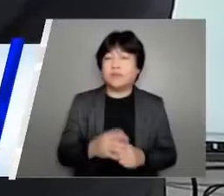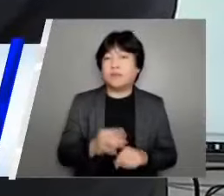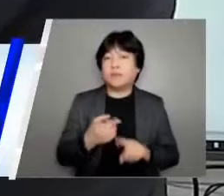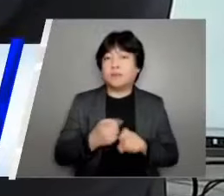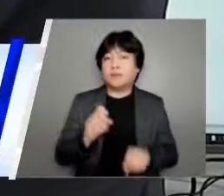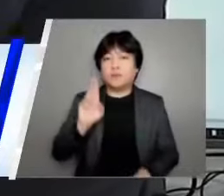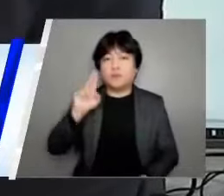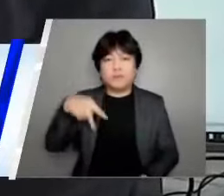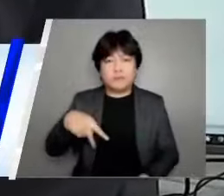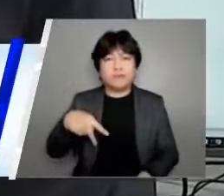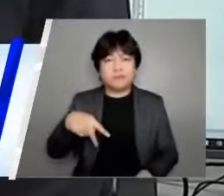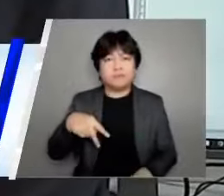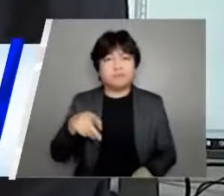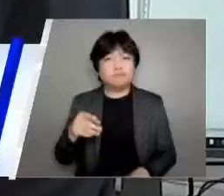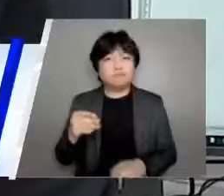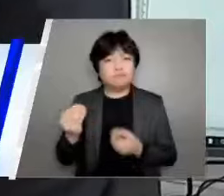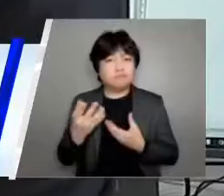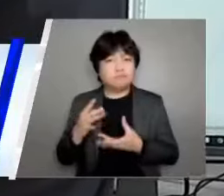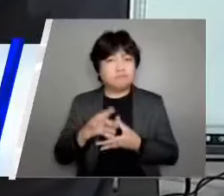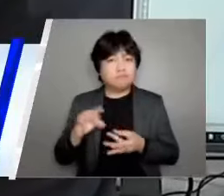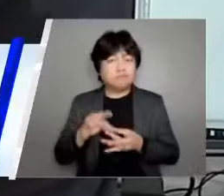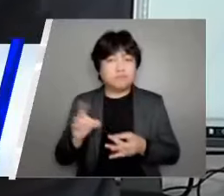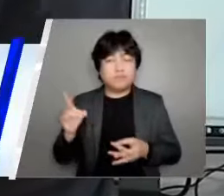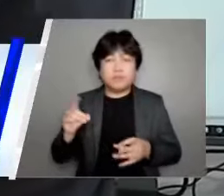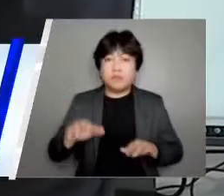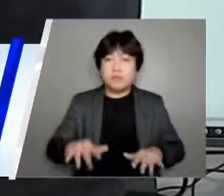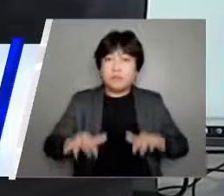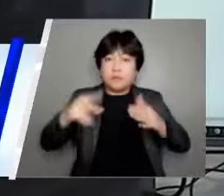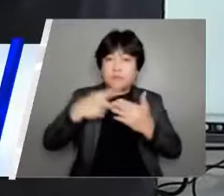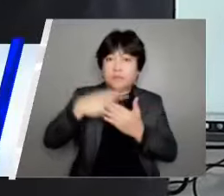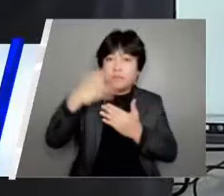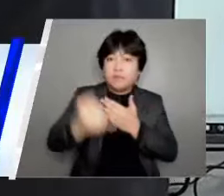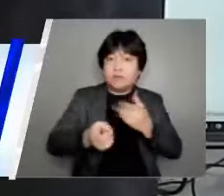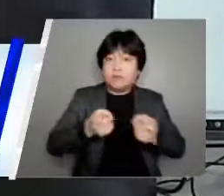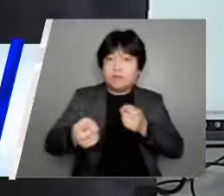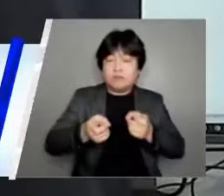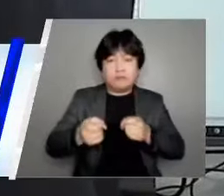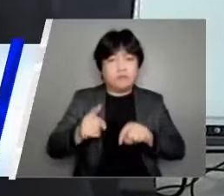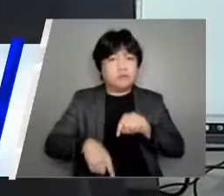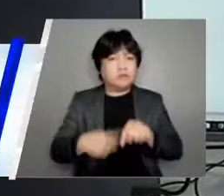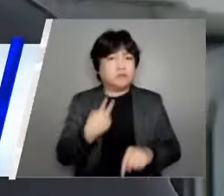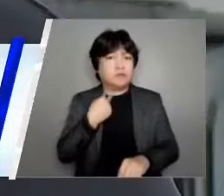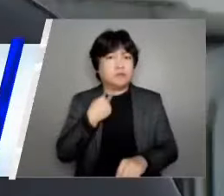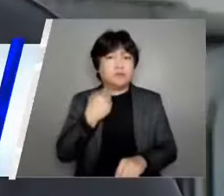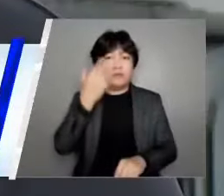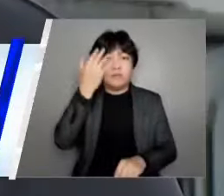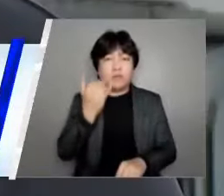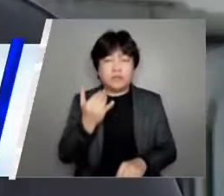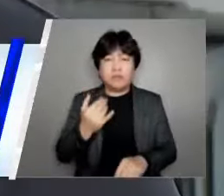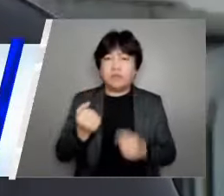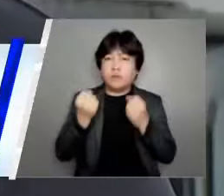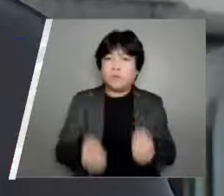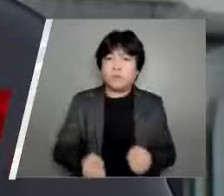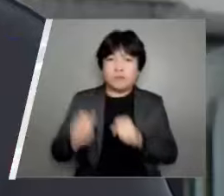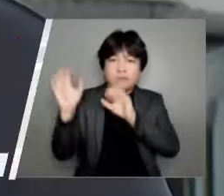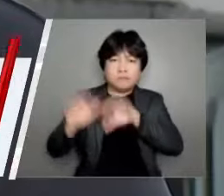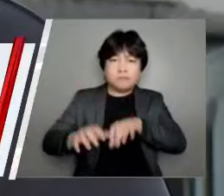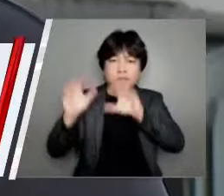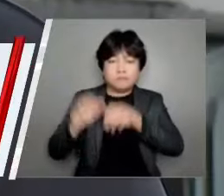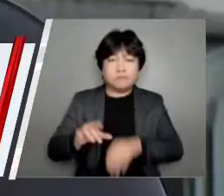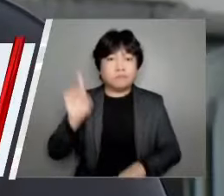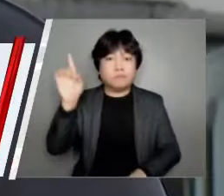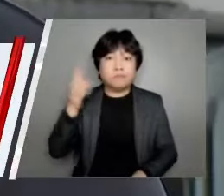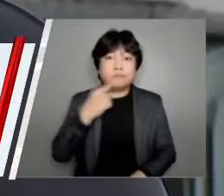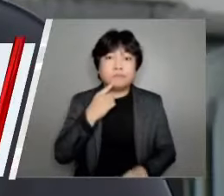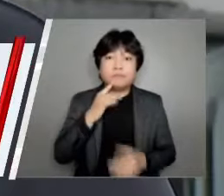hindi kakayanin ng mga flood control projects na meron tayo ngayon ang maraming buhos ng ulan. Effective naman yung mga flood control